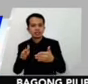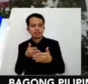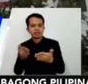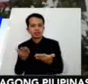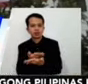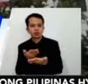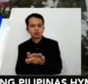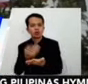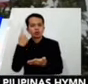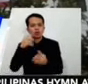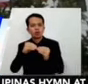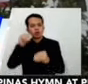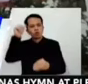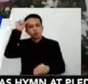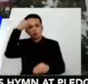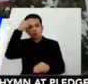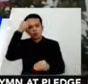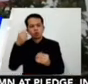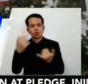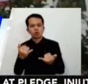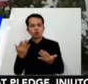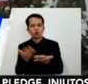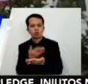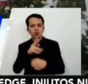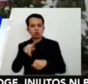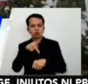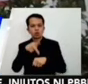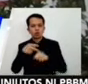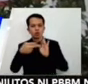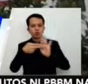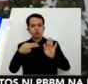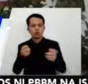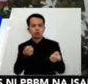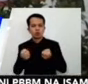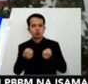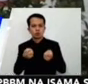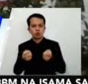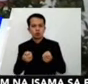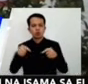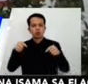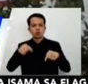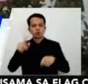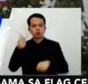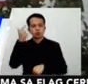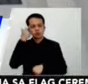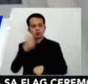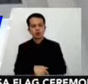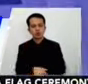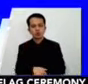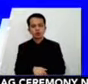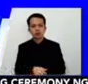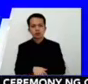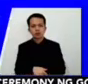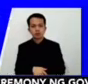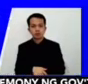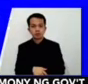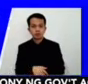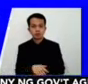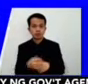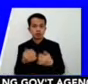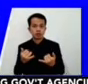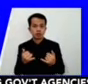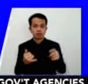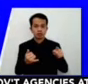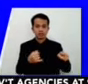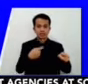prinsipyo ng bagong Pilipinas brand ng pamamahala at pamumuno sa gobyerno. Hindi na rin ito kailangan pa ayon kay House Deputy Minority Leader